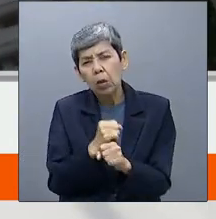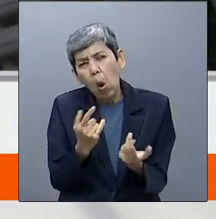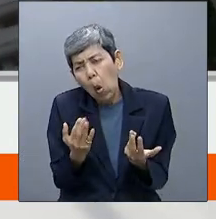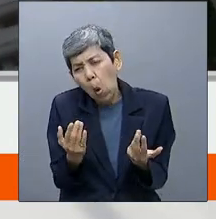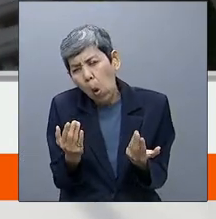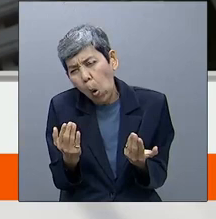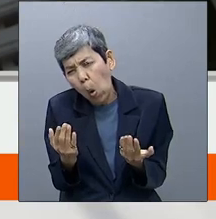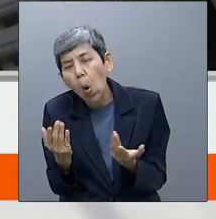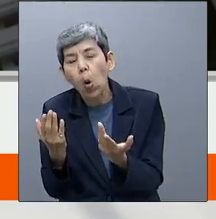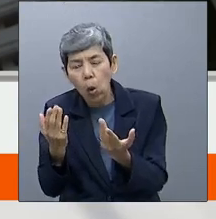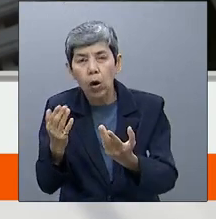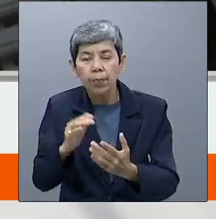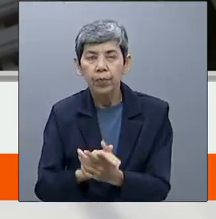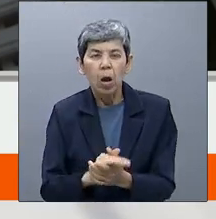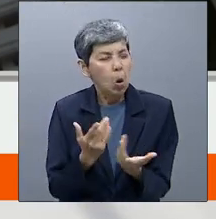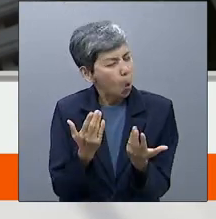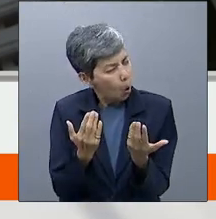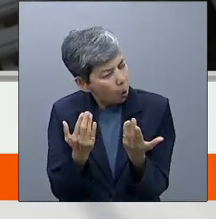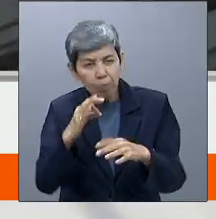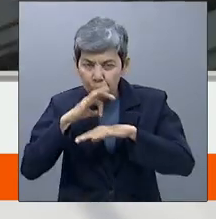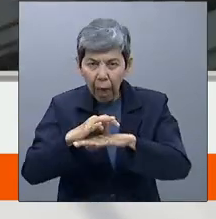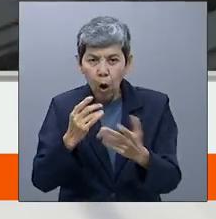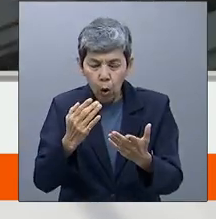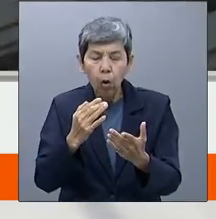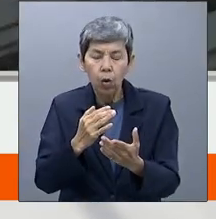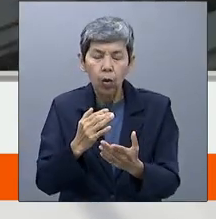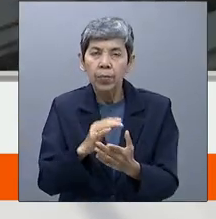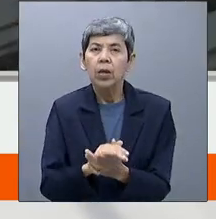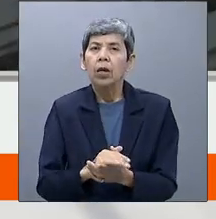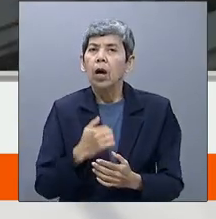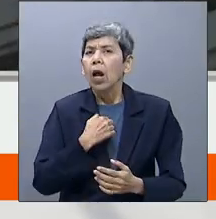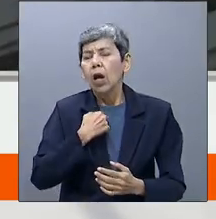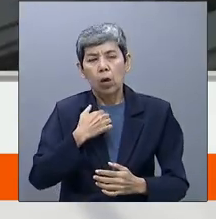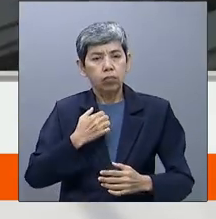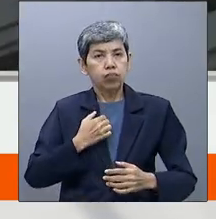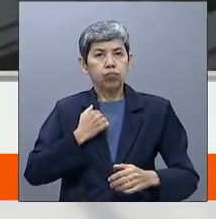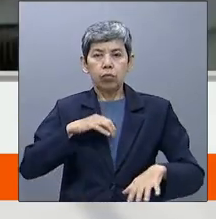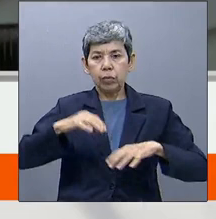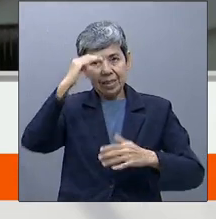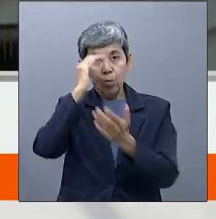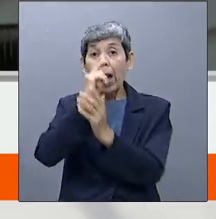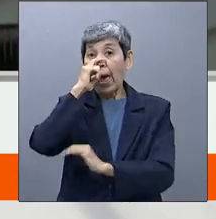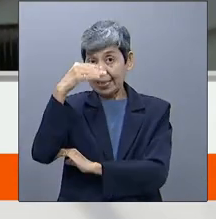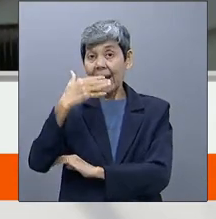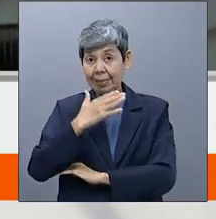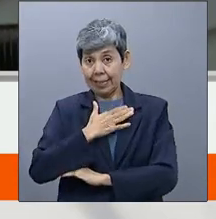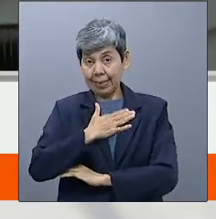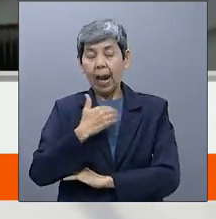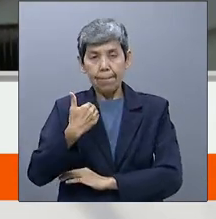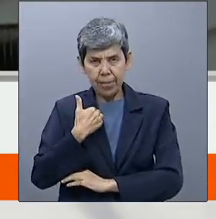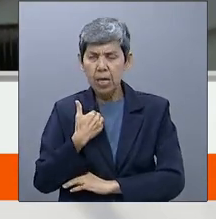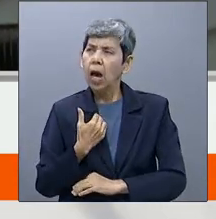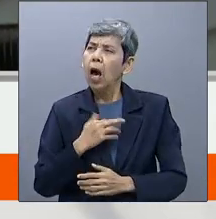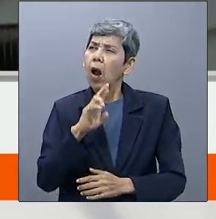ยนะครับยาวนานมากนะแล้วก็ก่อนผมเป็นผู้จัดการตำรวจแห่งชาติเนี่ยนะมันจะมีรองสารวั